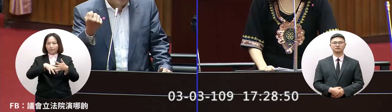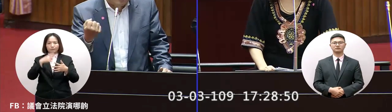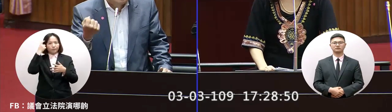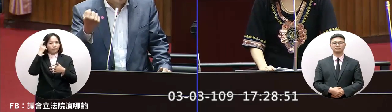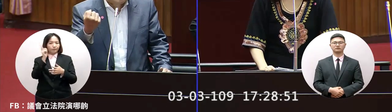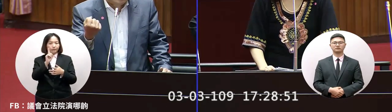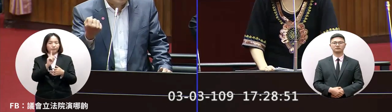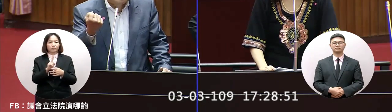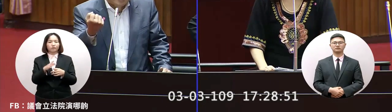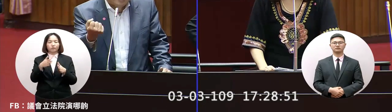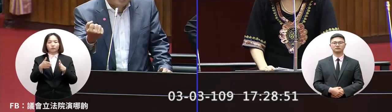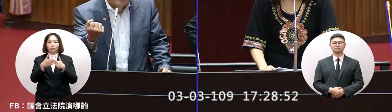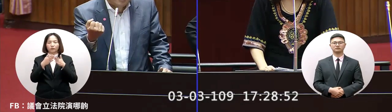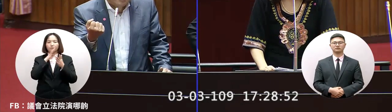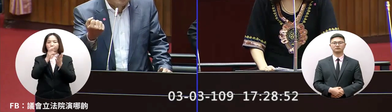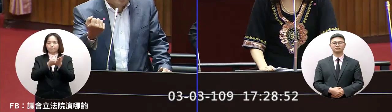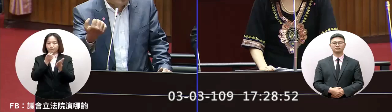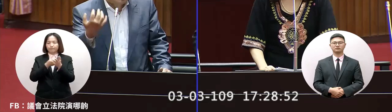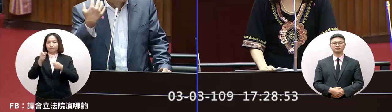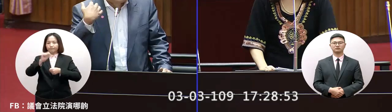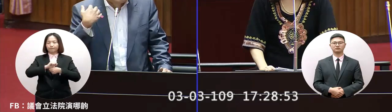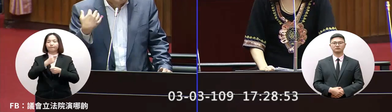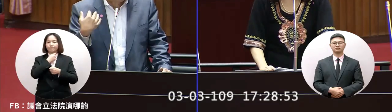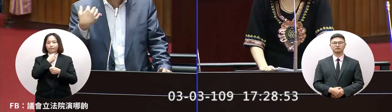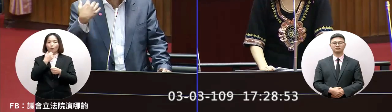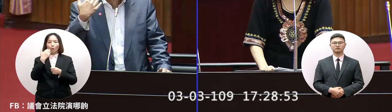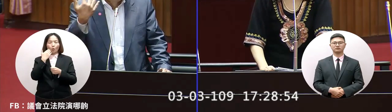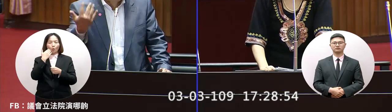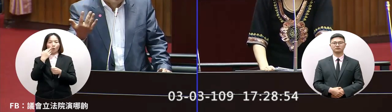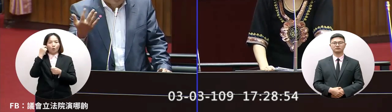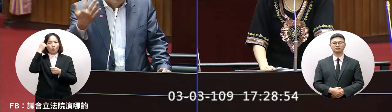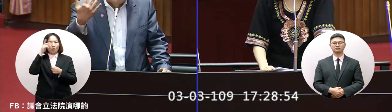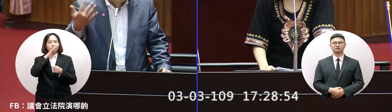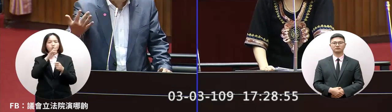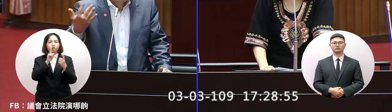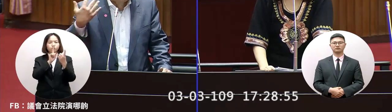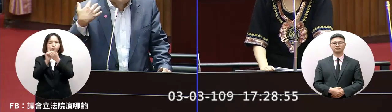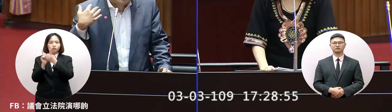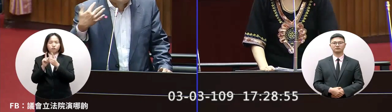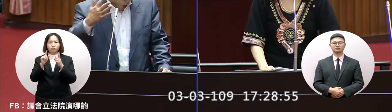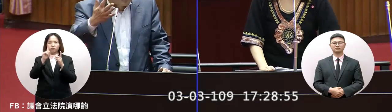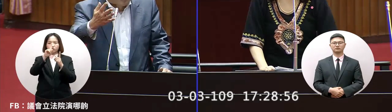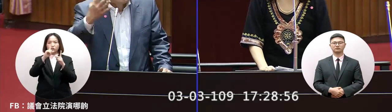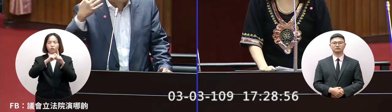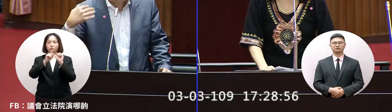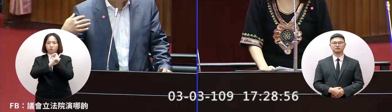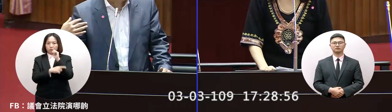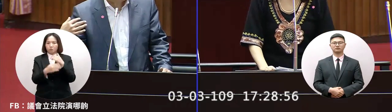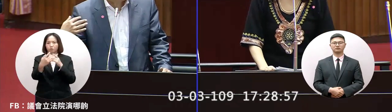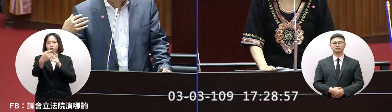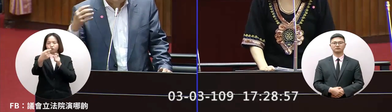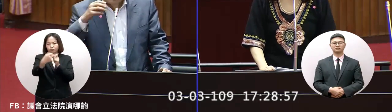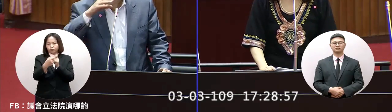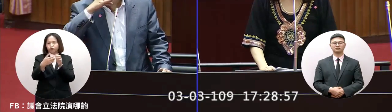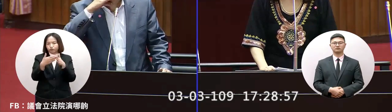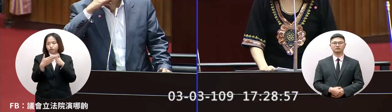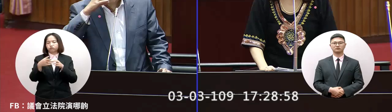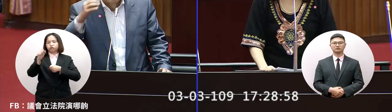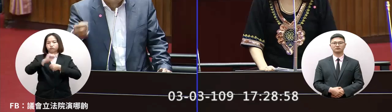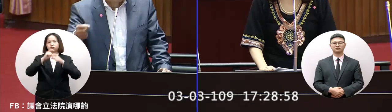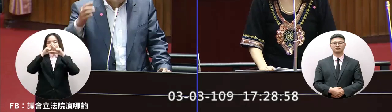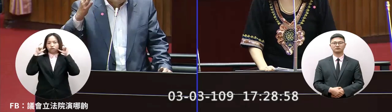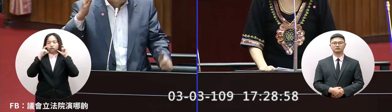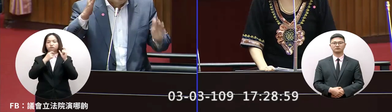义，我们稍微让它严格一点。 嗯。 好，所以我们认为就是说，如果接触到1公尺以内的，那我建议大家都要照。